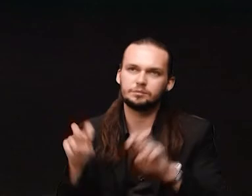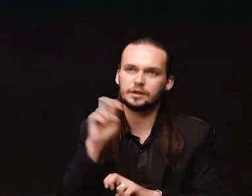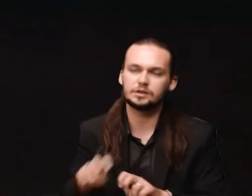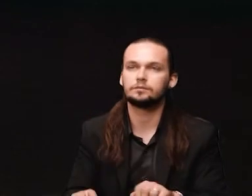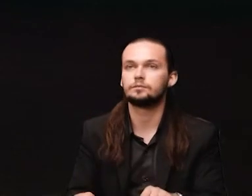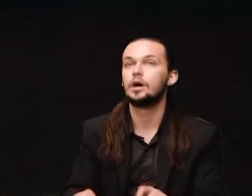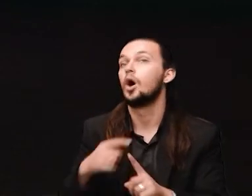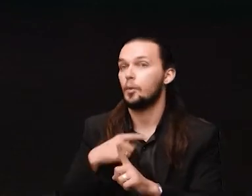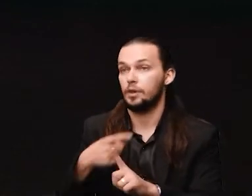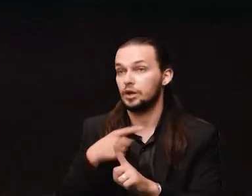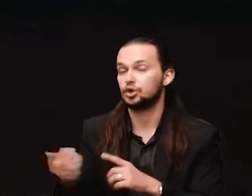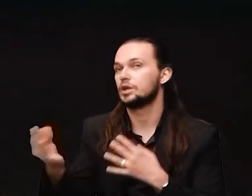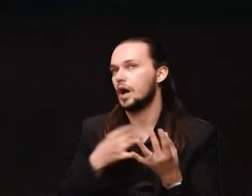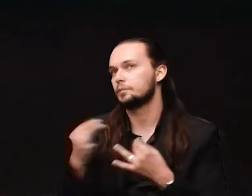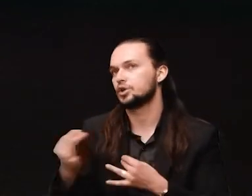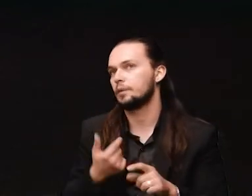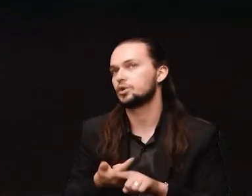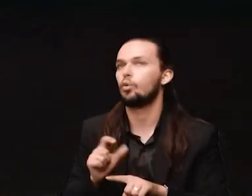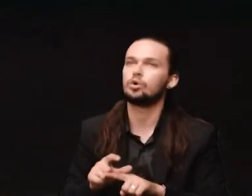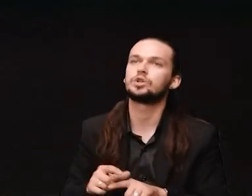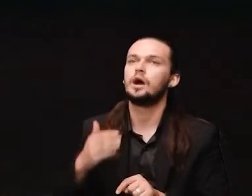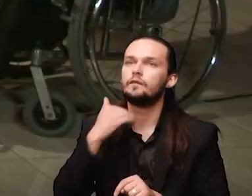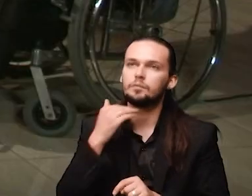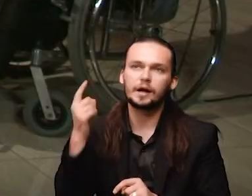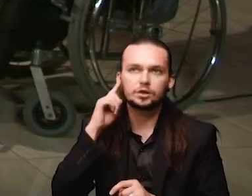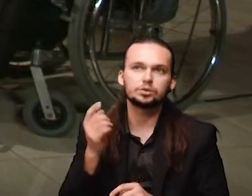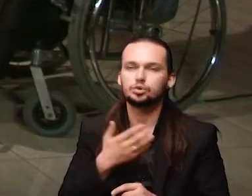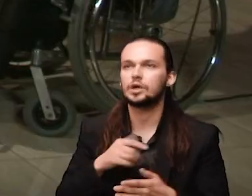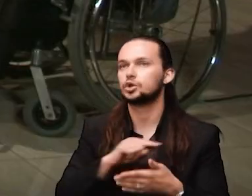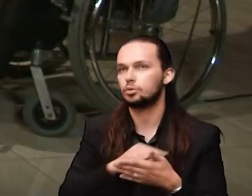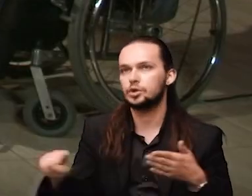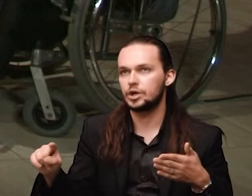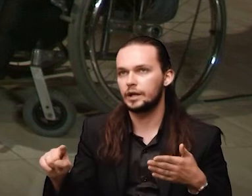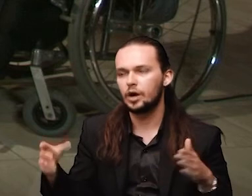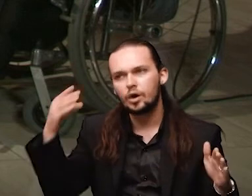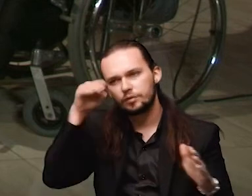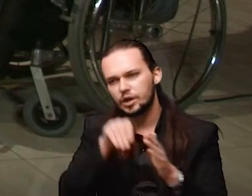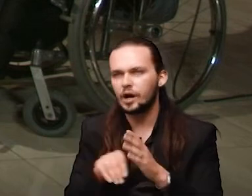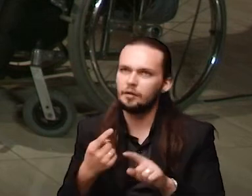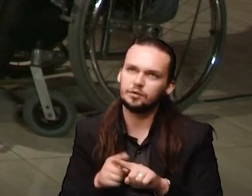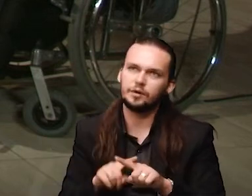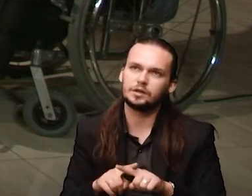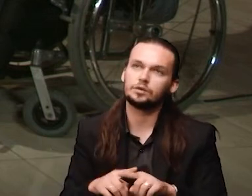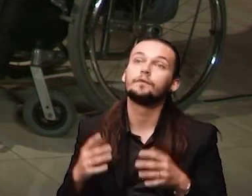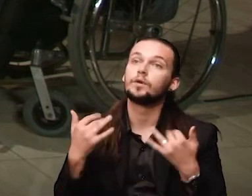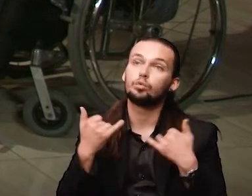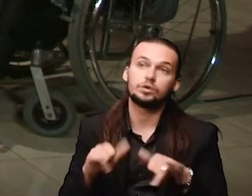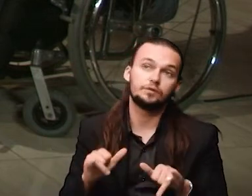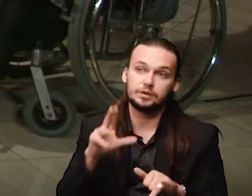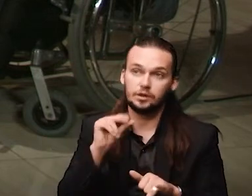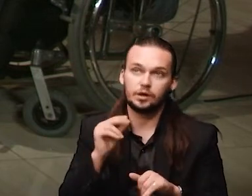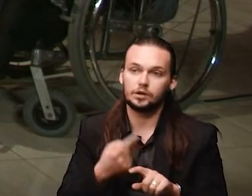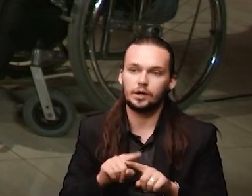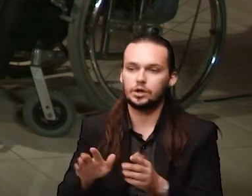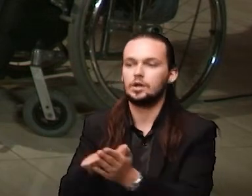инспекция? Положительно, знаете, да, мы с ними общаемся, они очень внимательно слушают наши замечания, вникают в это, поэтому для меня